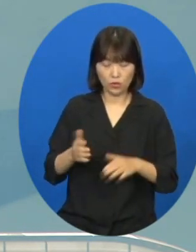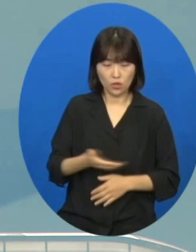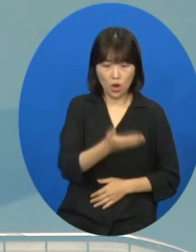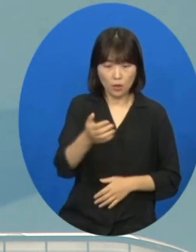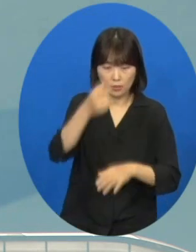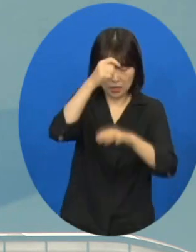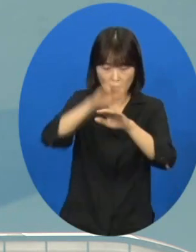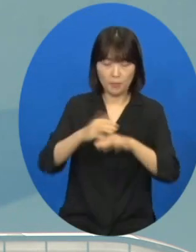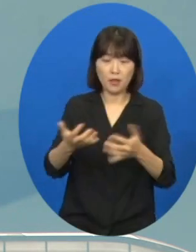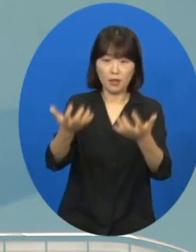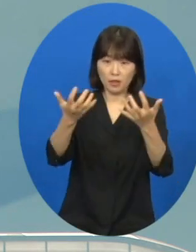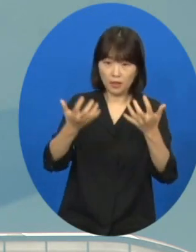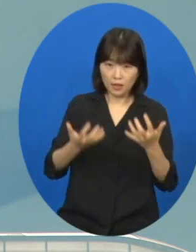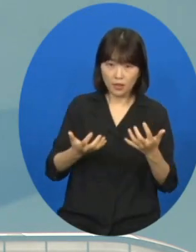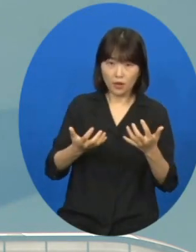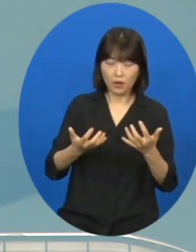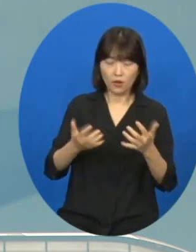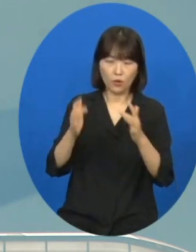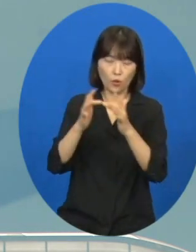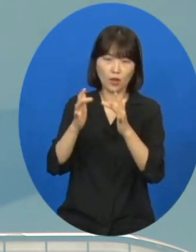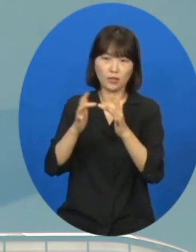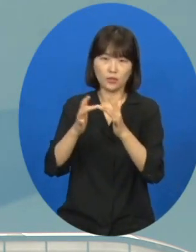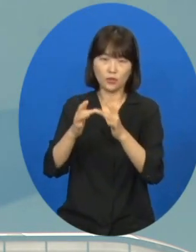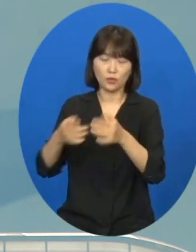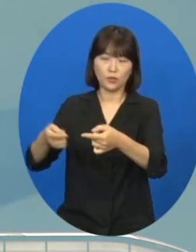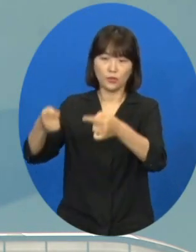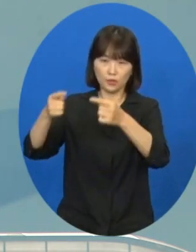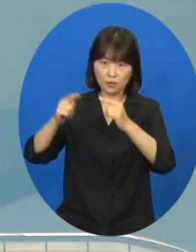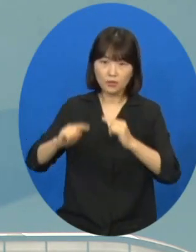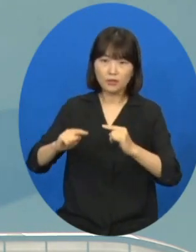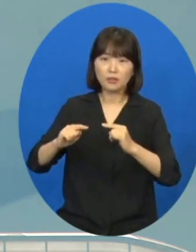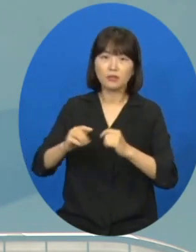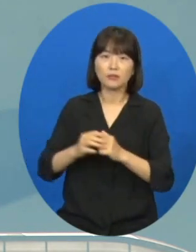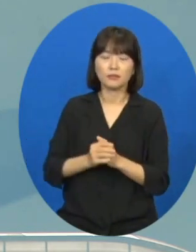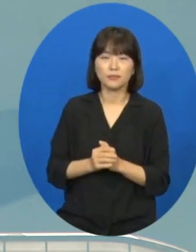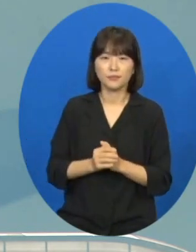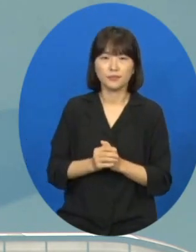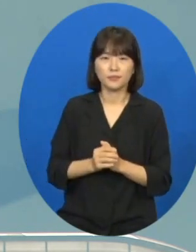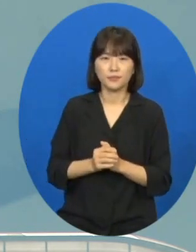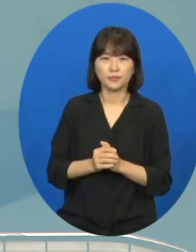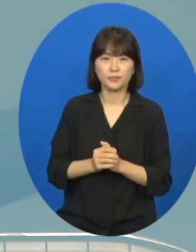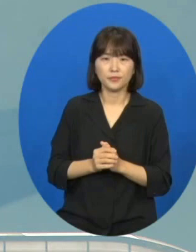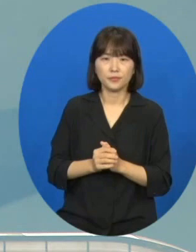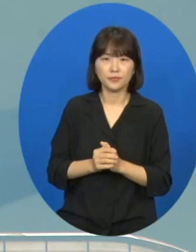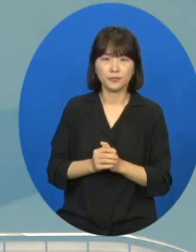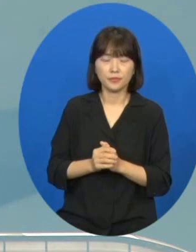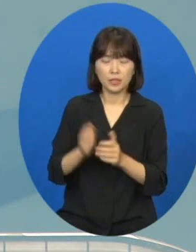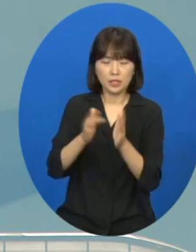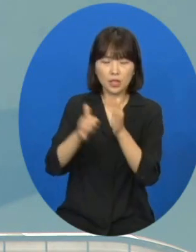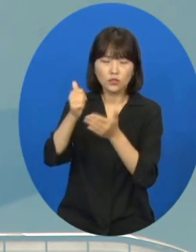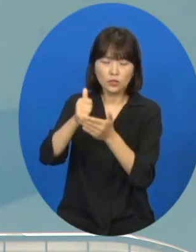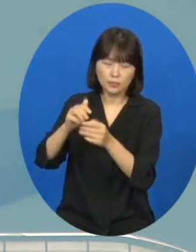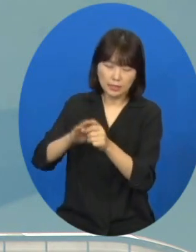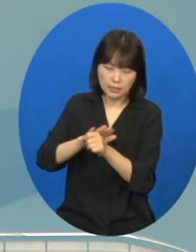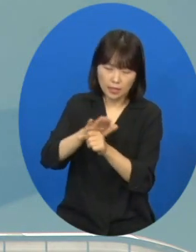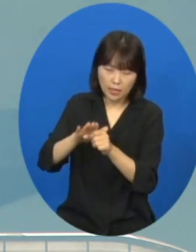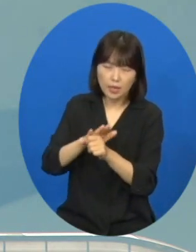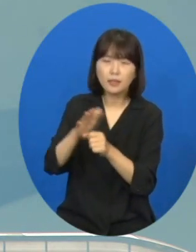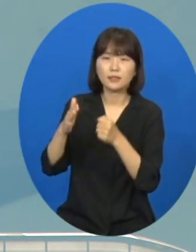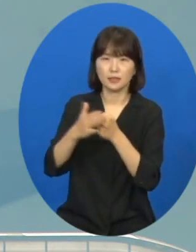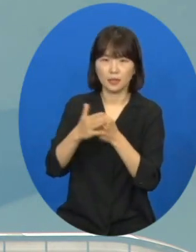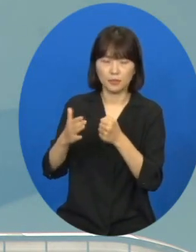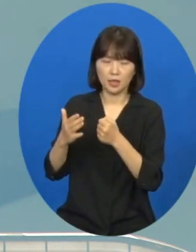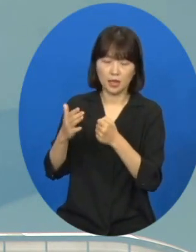거, 이렇게 영상으로라도 예배에 들어오신 것은 바로 그 사랑 때문입니다. 은혜를